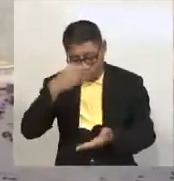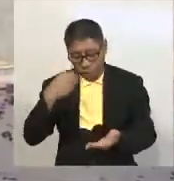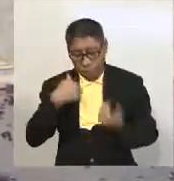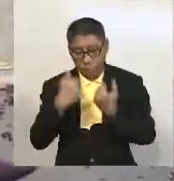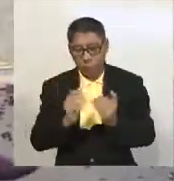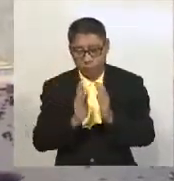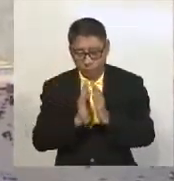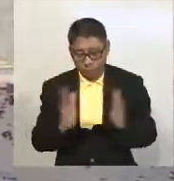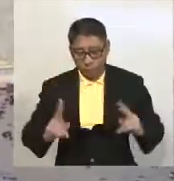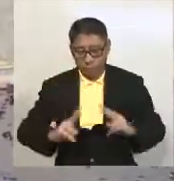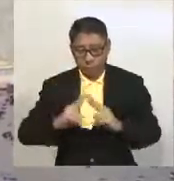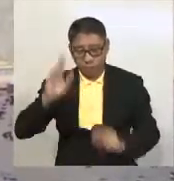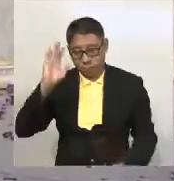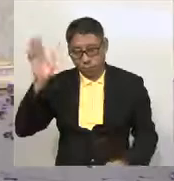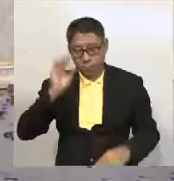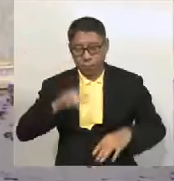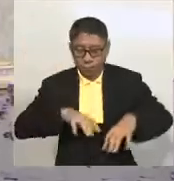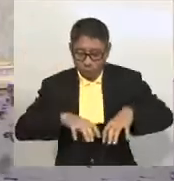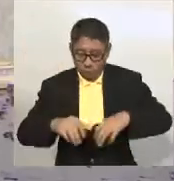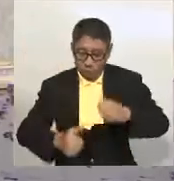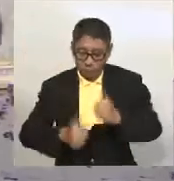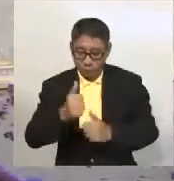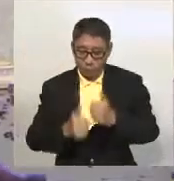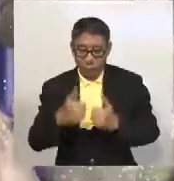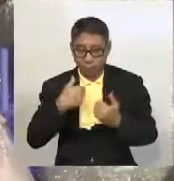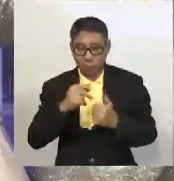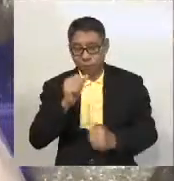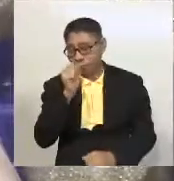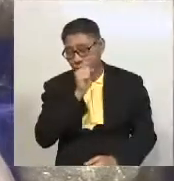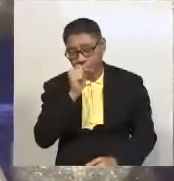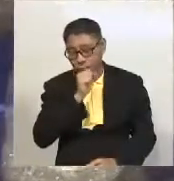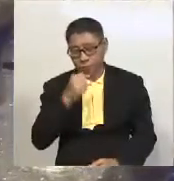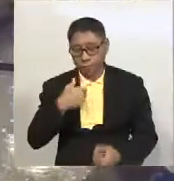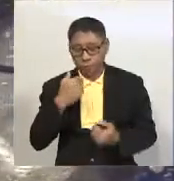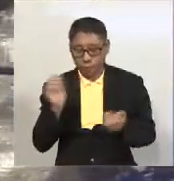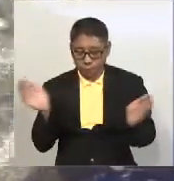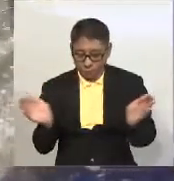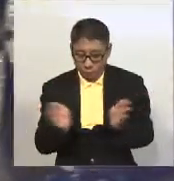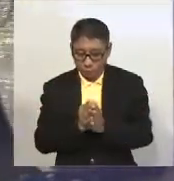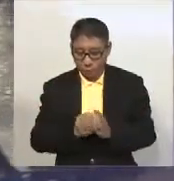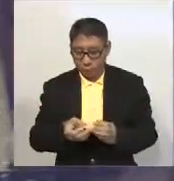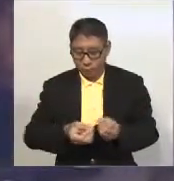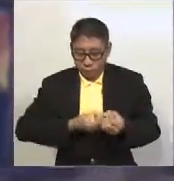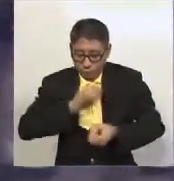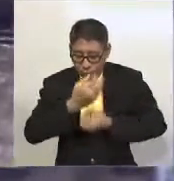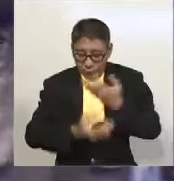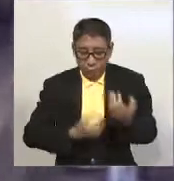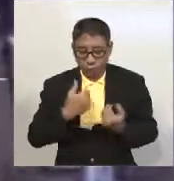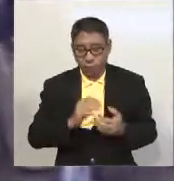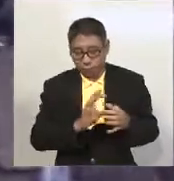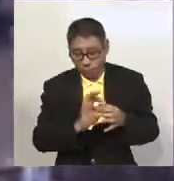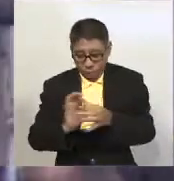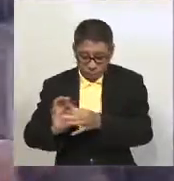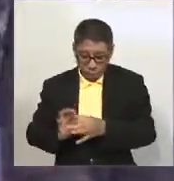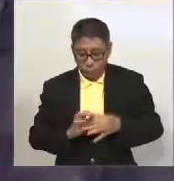พร้อมกับขอบคุณกรมประชาสัมพันธ์ที่จัดการประกวดเป็นเวทีที่นักร้องลูกทุ่งได้มาร่วมแสดงความสามารถและก็สร้างความผู